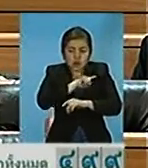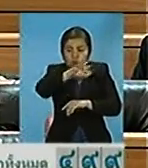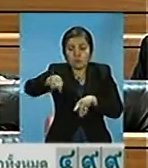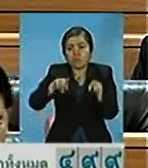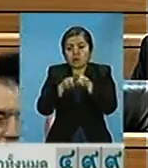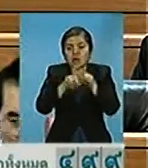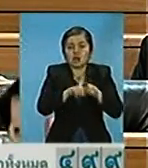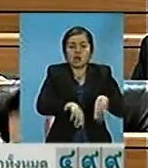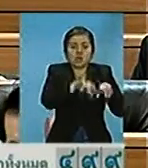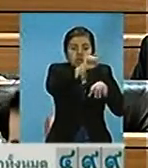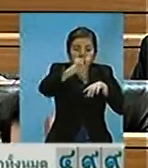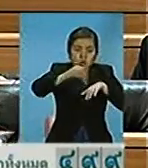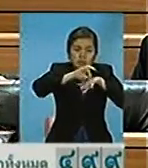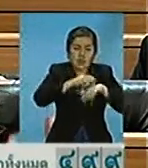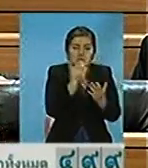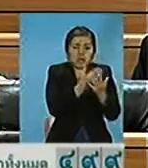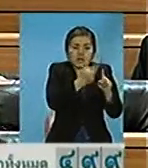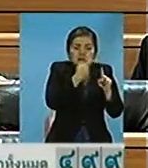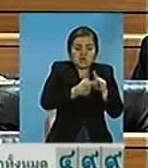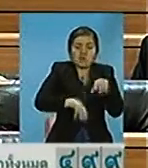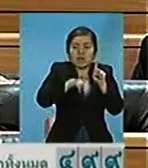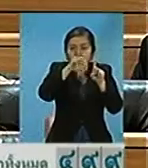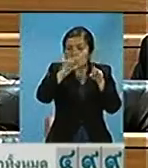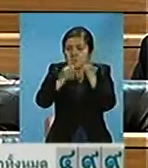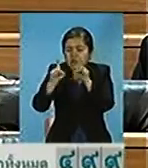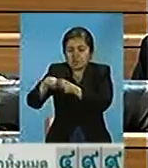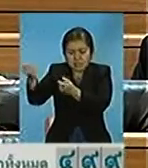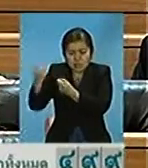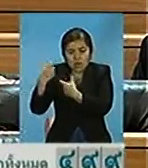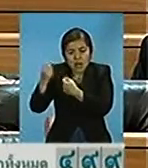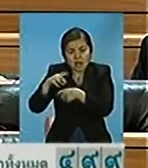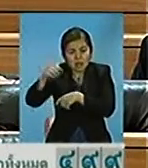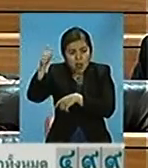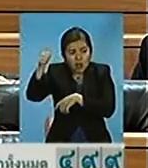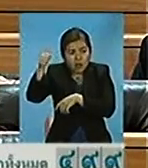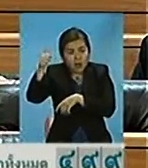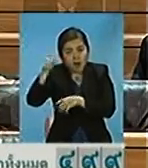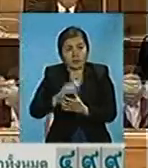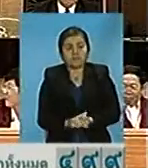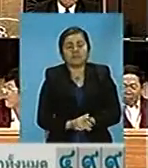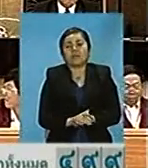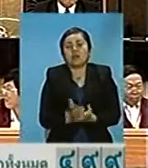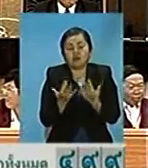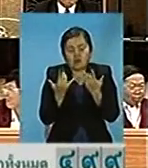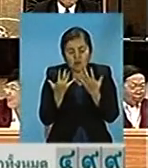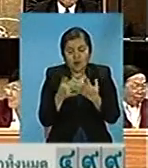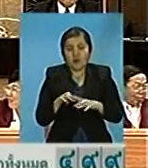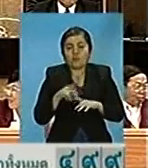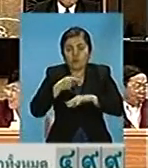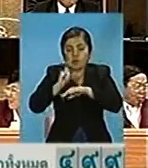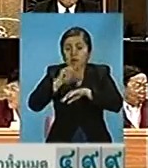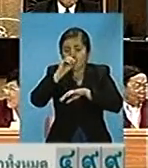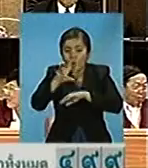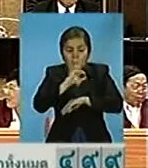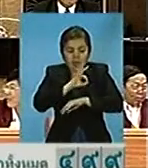เงินเดือนกันเป็นแสนเจ้าหน้าที่สภาได้กี่หมื่นดูแลสวัสดิการเขาแค่นั้นเพิ่มเข้าไป ครับเดี๋ยวให้ท่านสมาชิกตัดสินใจว่าจะเอาหรือเปล่านะ